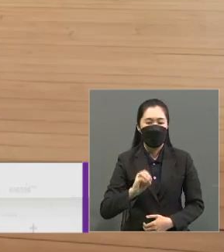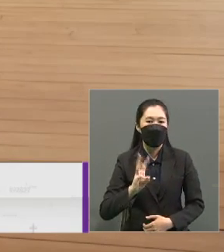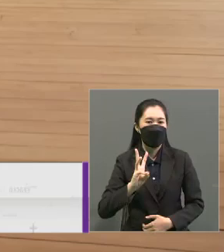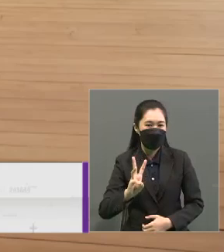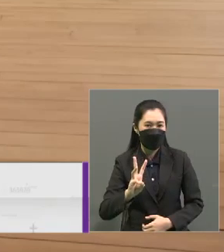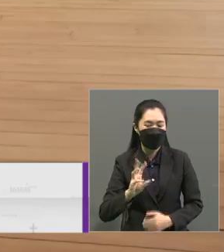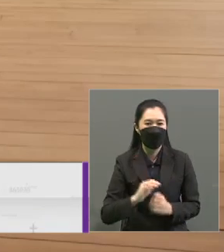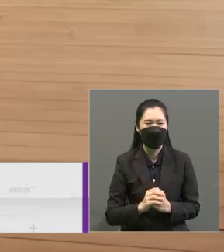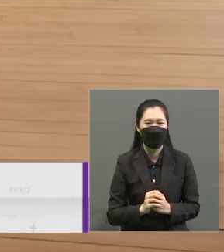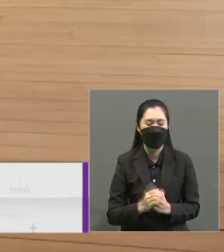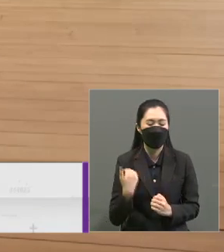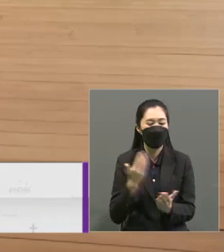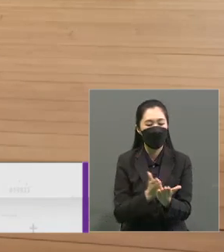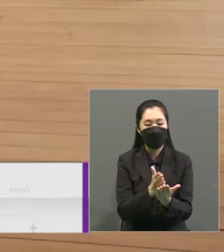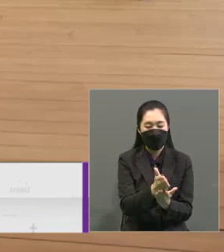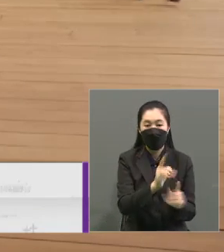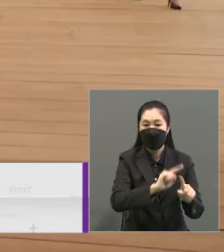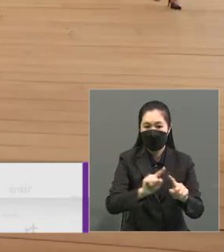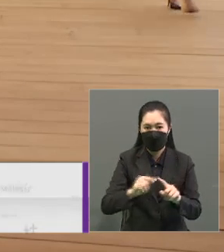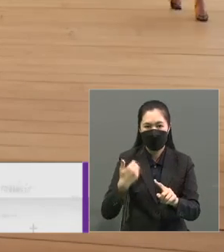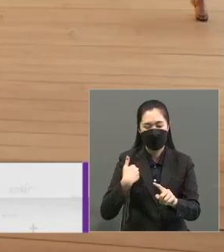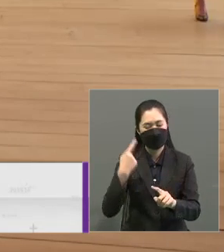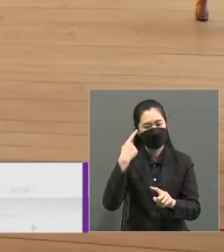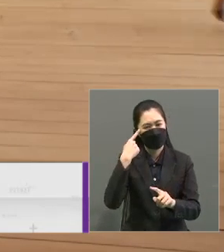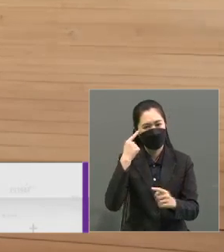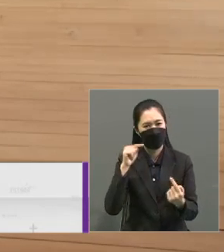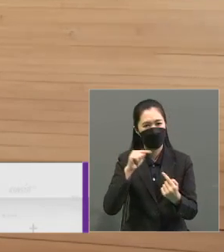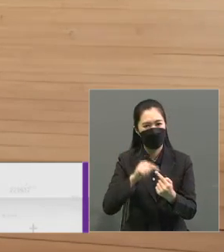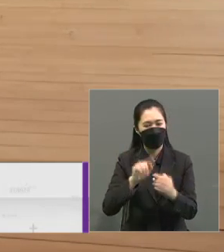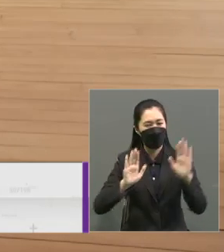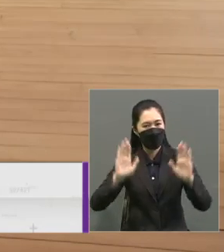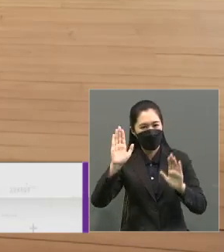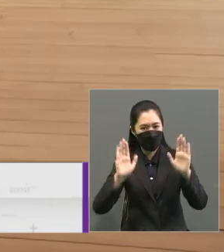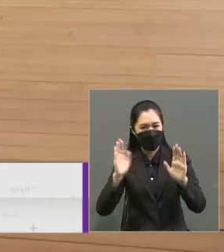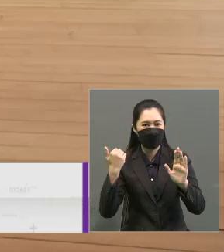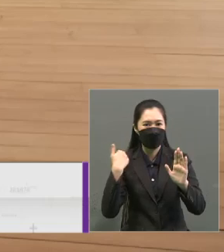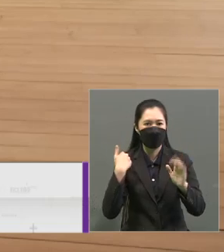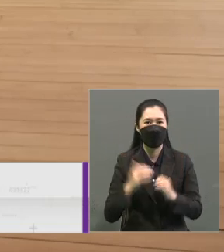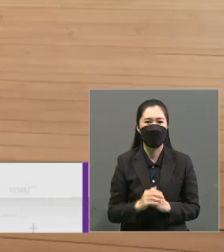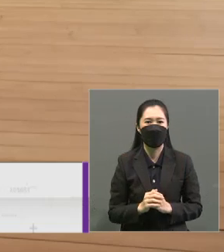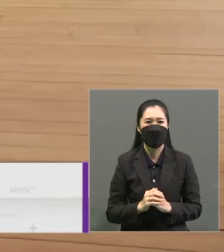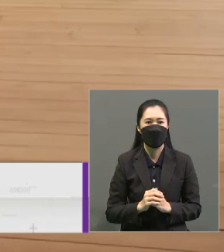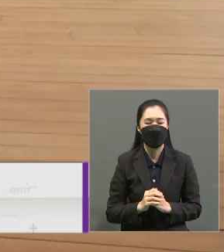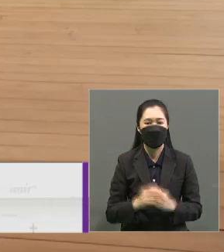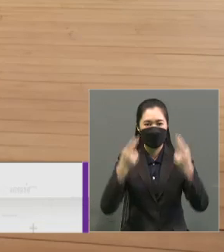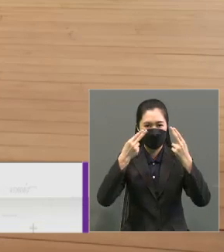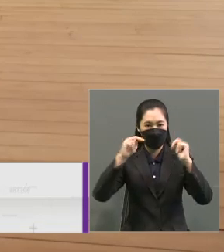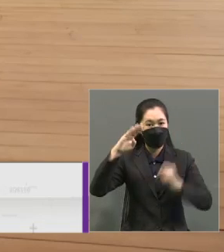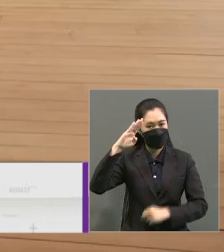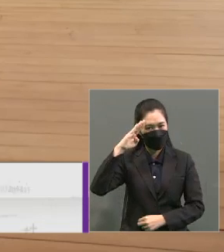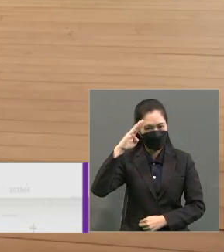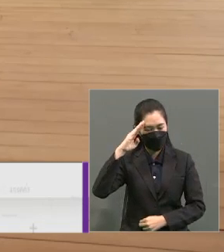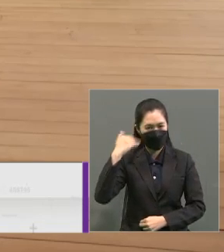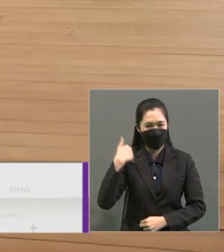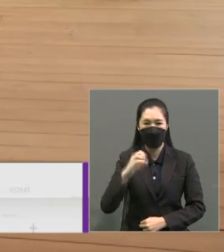เลยนะคะหลายฝ่ายค่ะก็ออกมามีท่าทีต่อการโหวตลงมติกันออกมาแล้วค่ะขณะที่นายกรัฐมนตรีนะคะก็ยืนยันต่